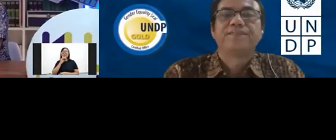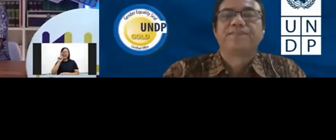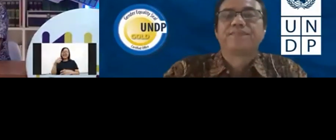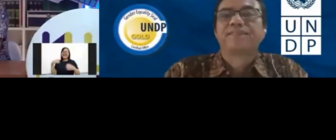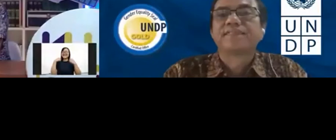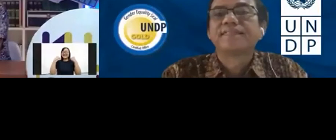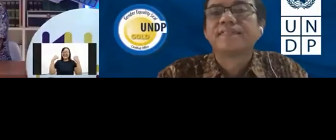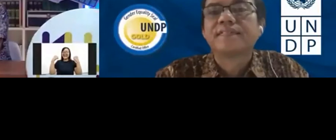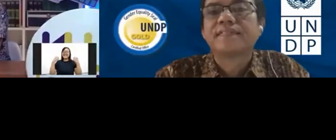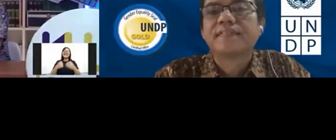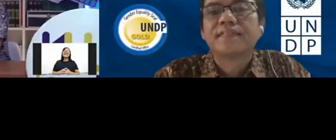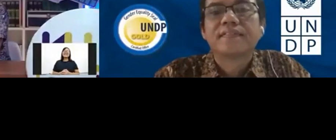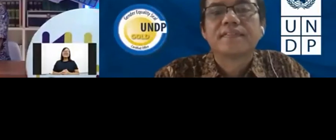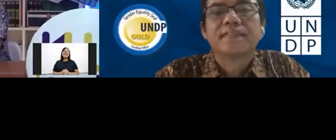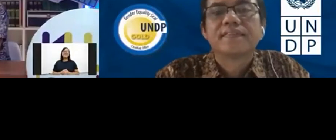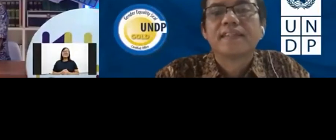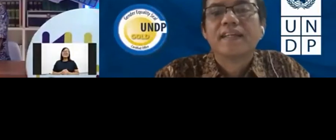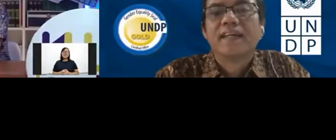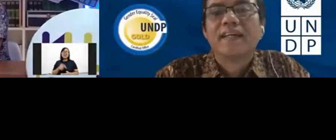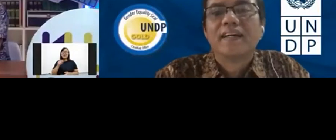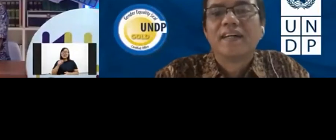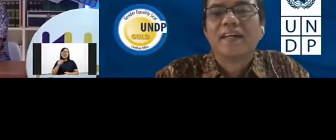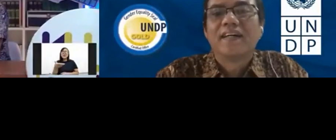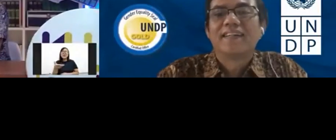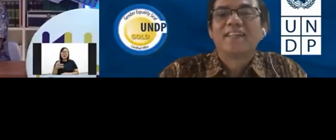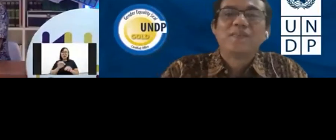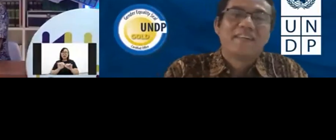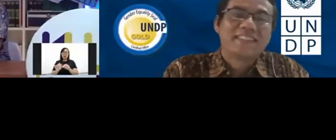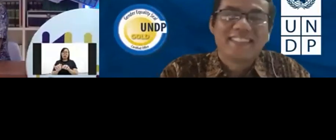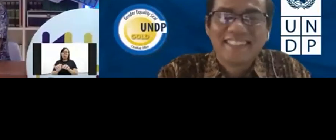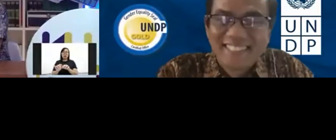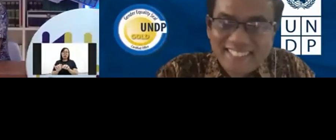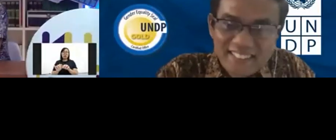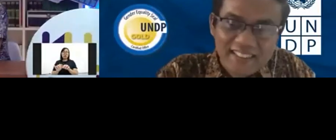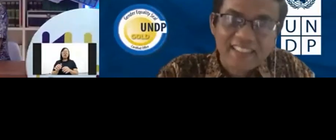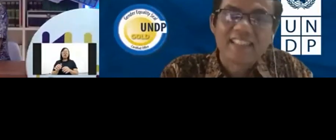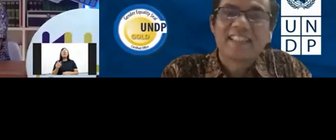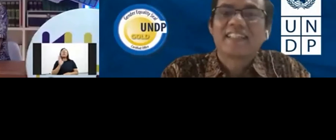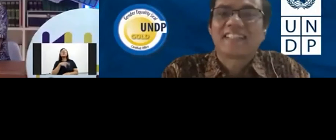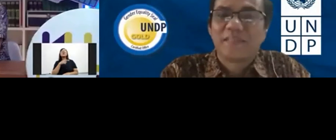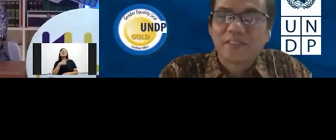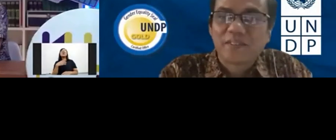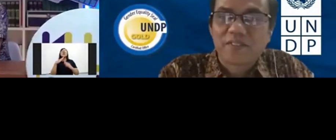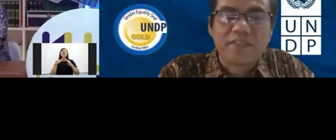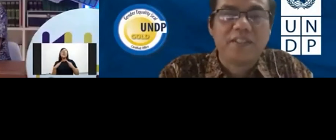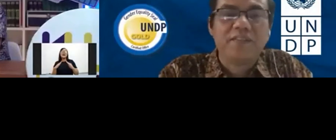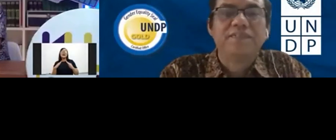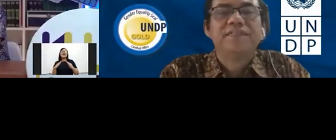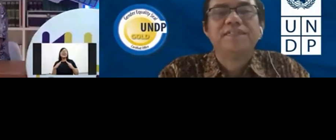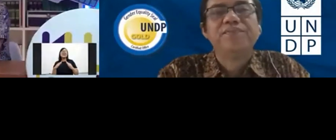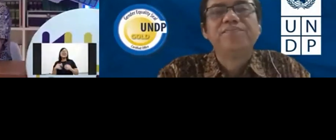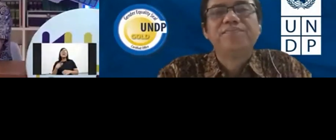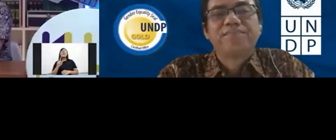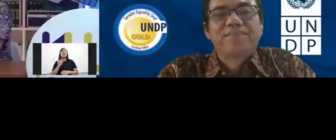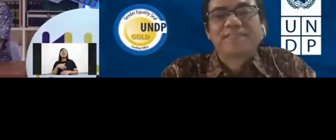Kang hehehe ini di kantor nih atau diri di rumah masih di rumah masih